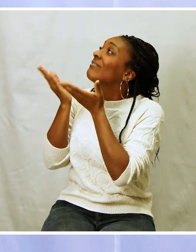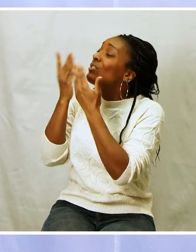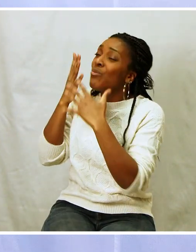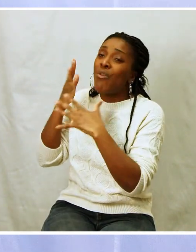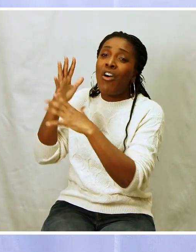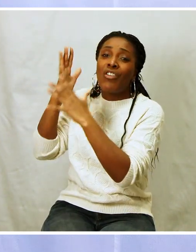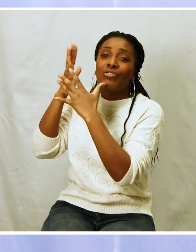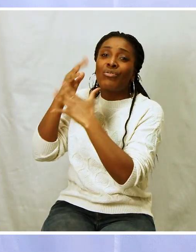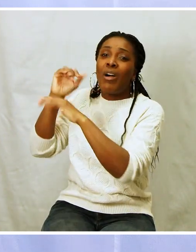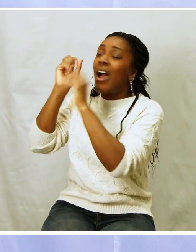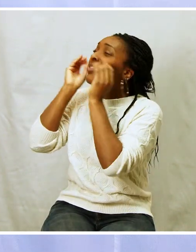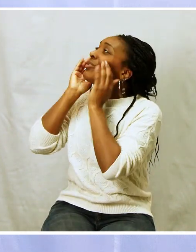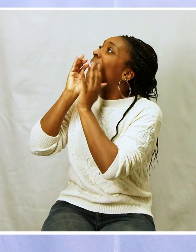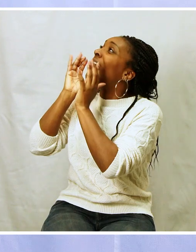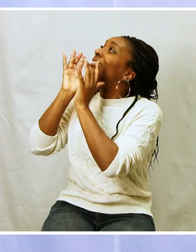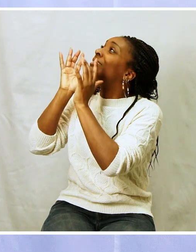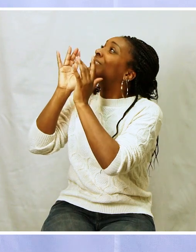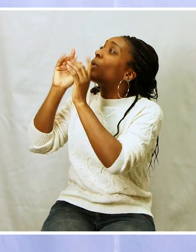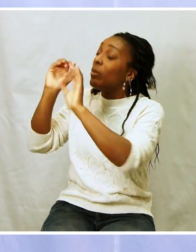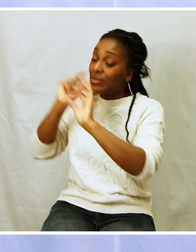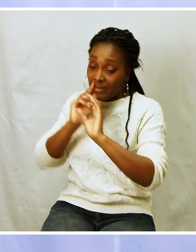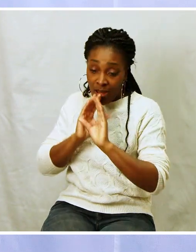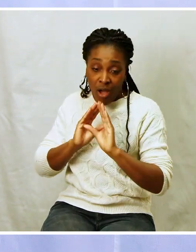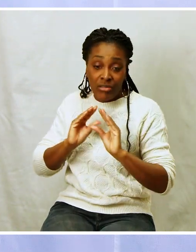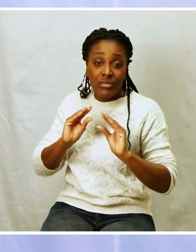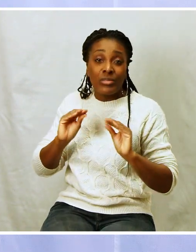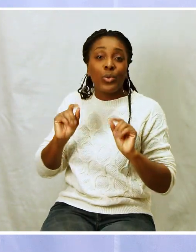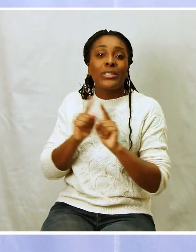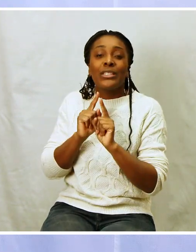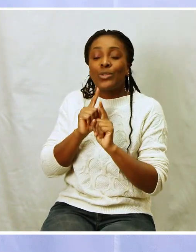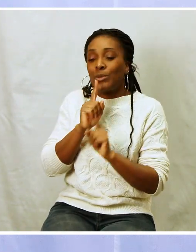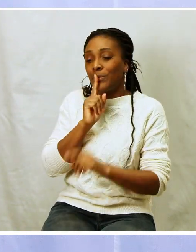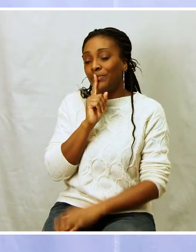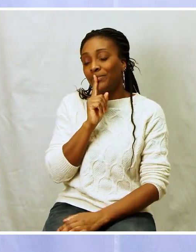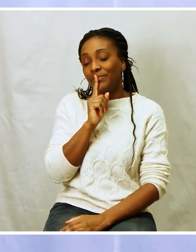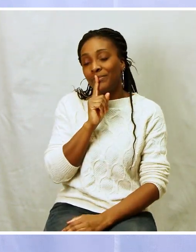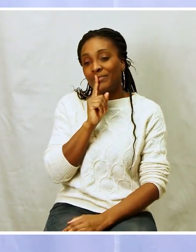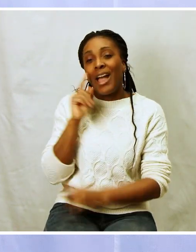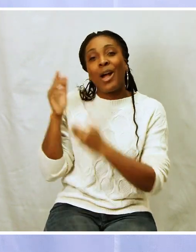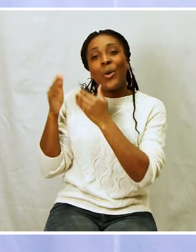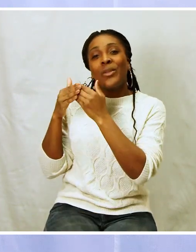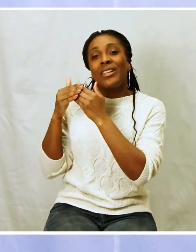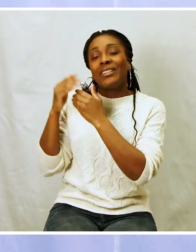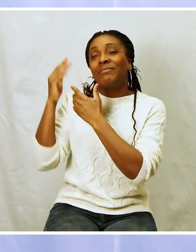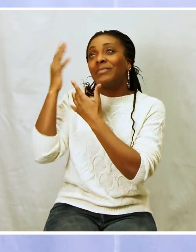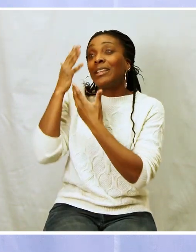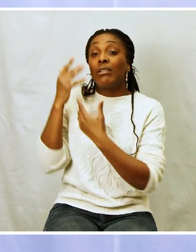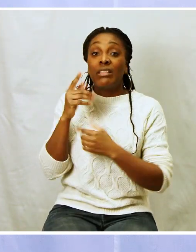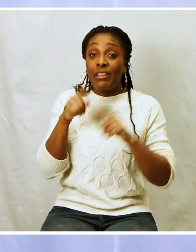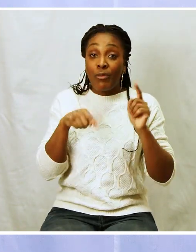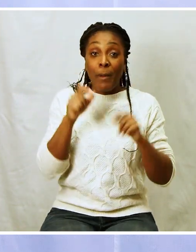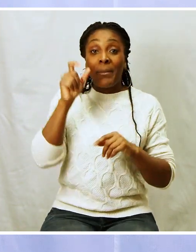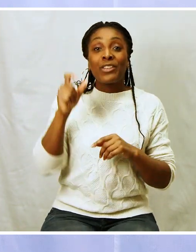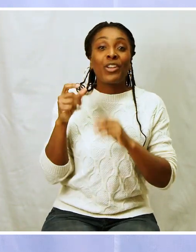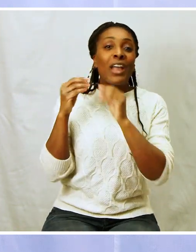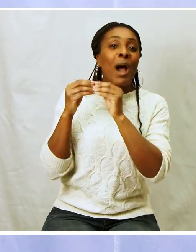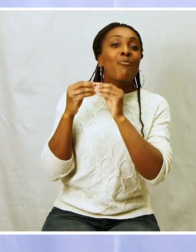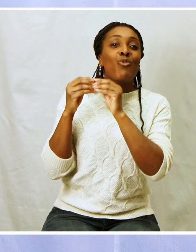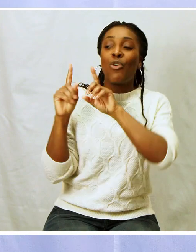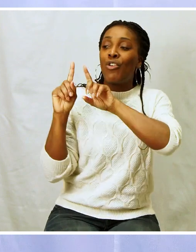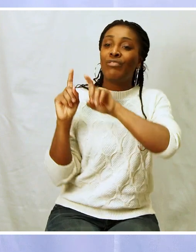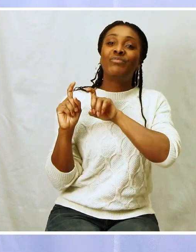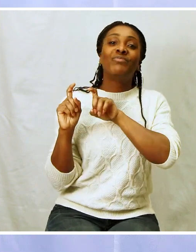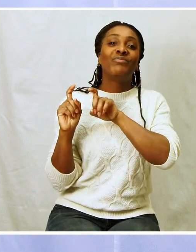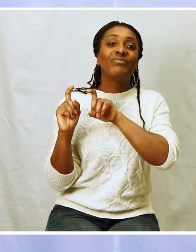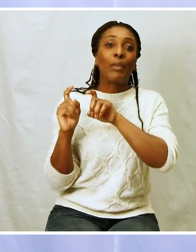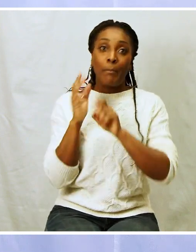louange, l'adoration, prendre ce temps aussi dans le silence parfois, simplement être assis à côté de toi, comme quand on aime quelqu'un, des fois on n'a pas besoin de parler, hein. On est juste à